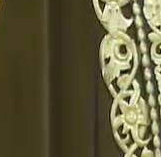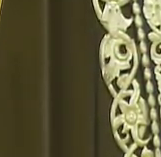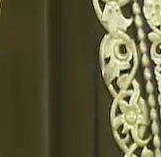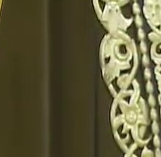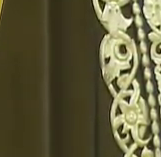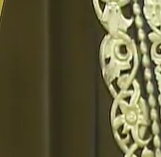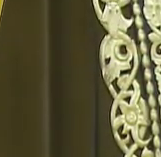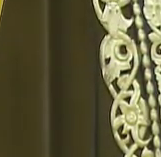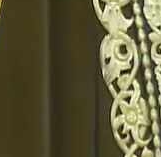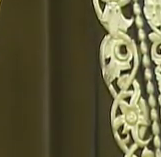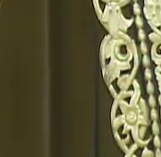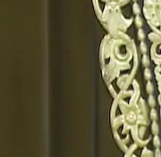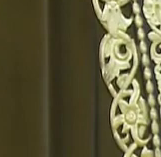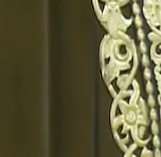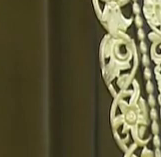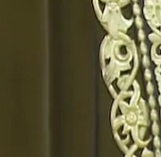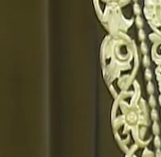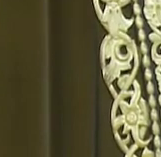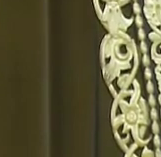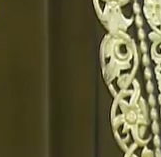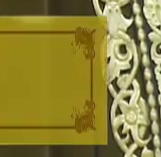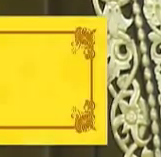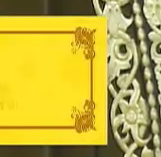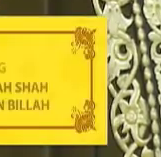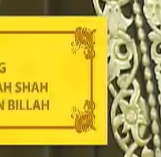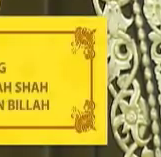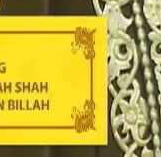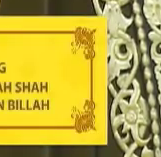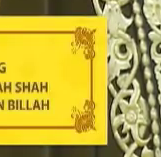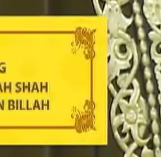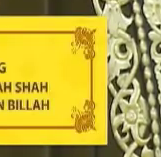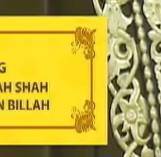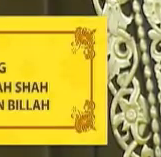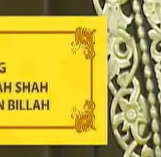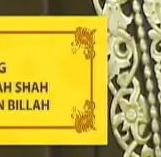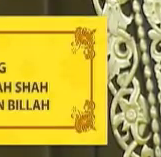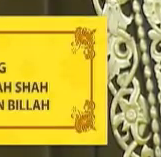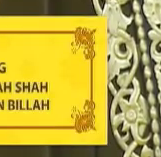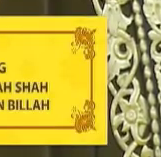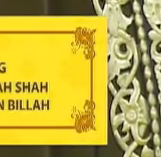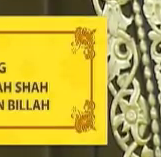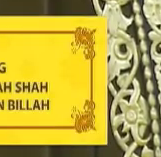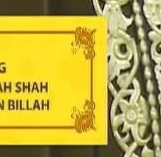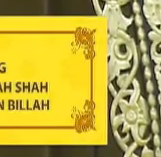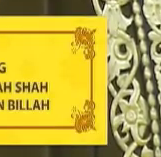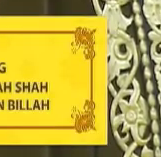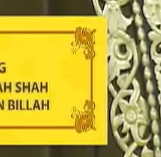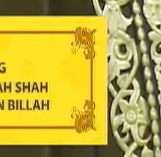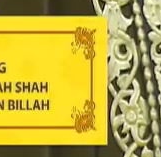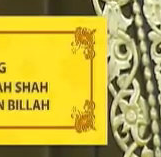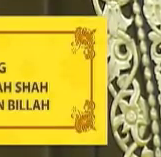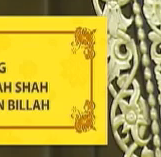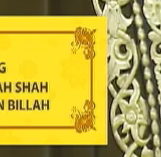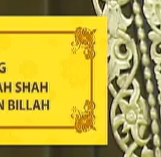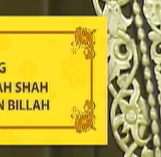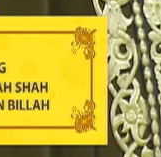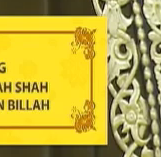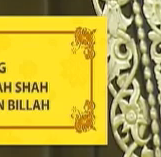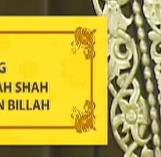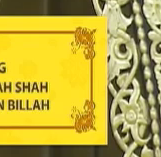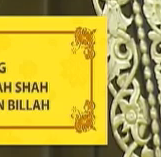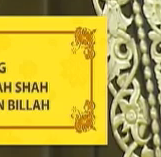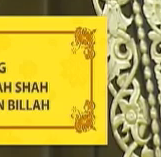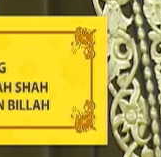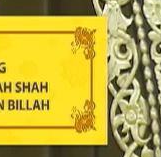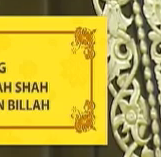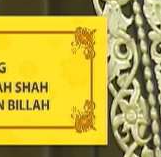Better Sultan Abdullah Riyaduddin Al-Mustafa Billah Shah Ibni